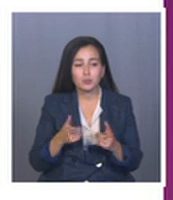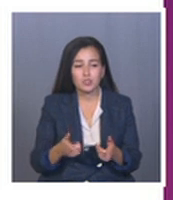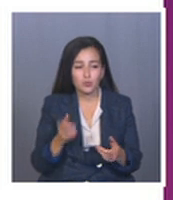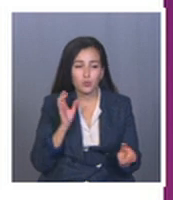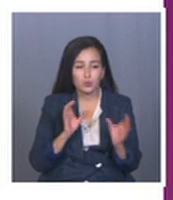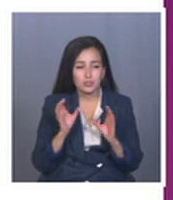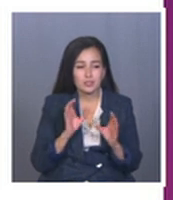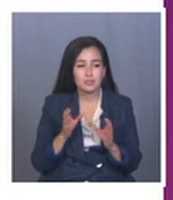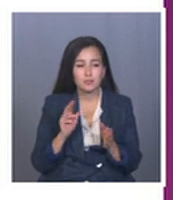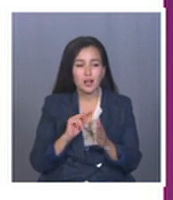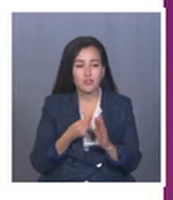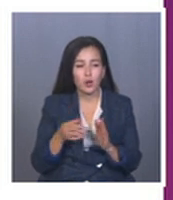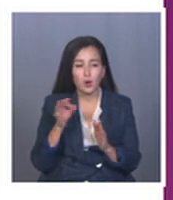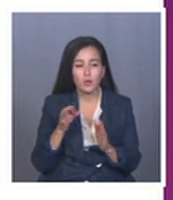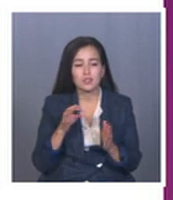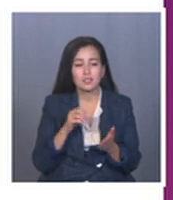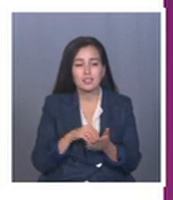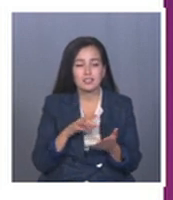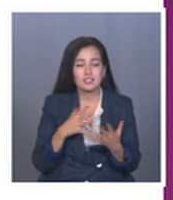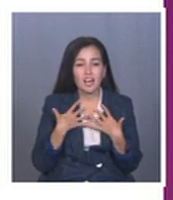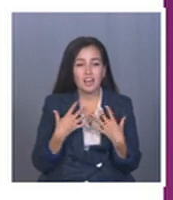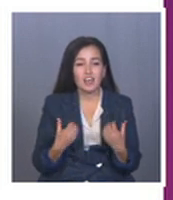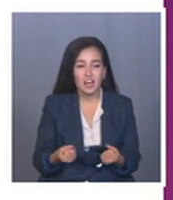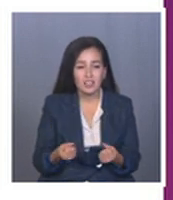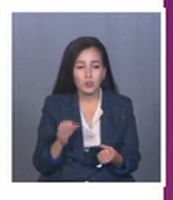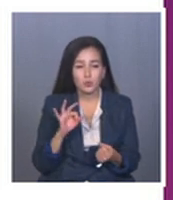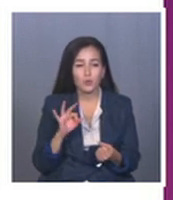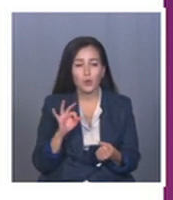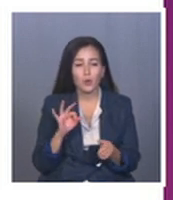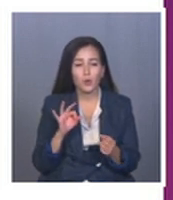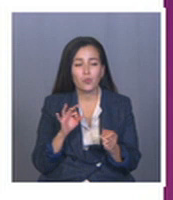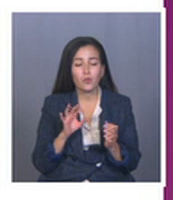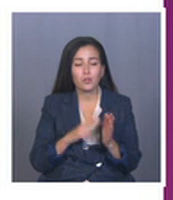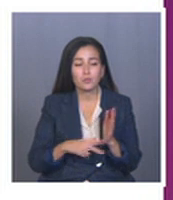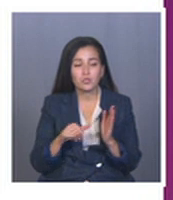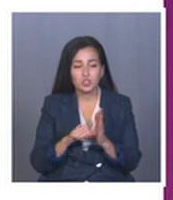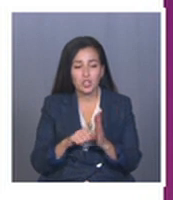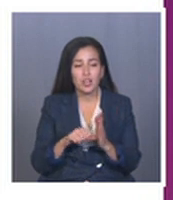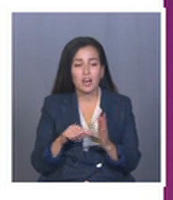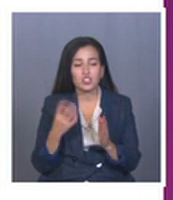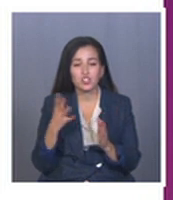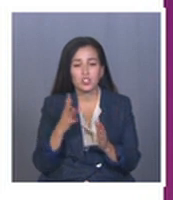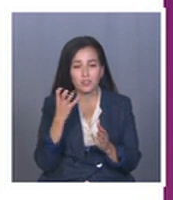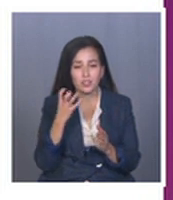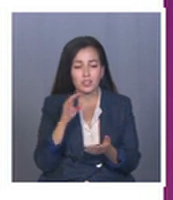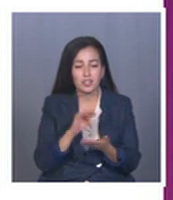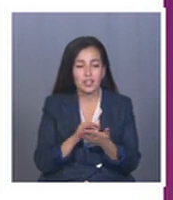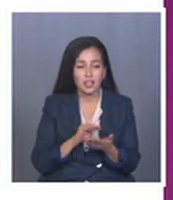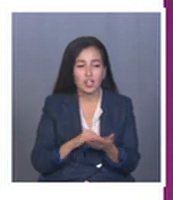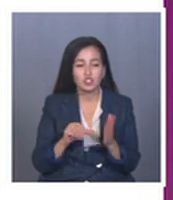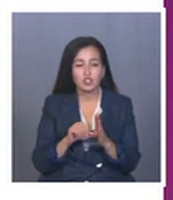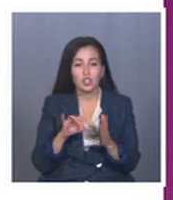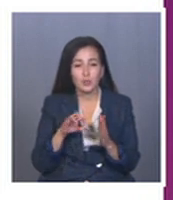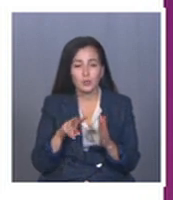вузы, справку о состоянии здоровья, форма номер 286, 4 фотокарточки,